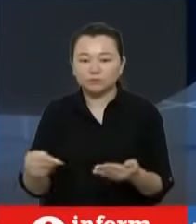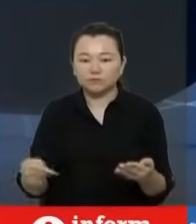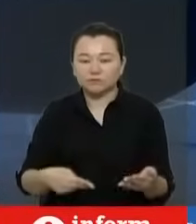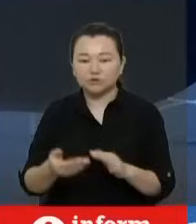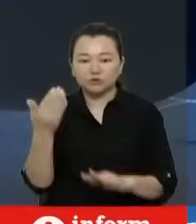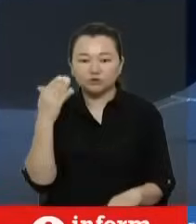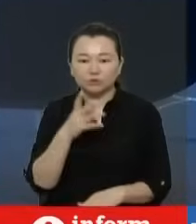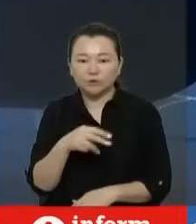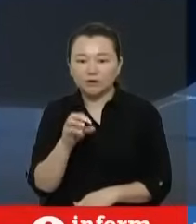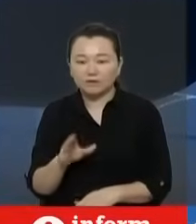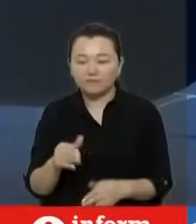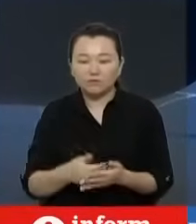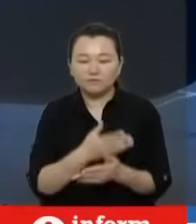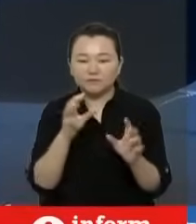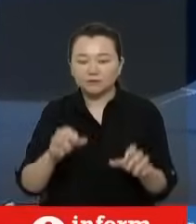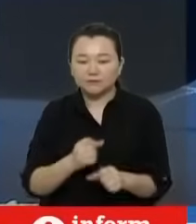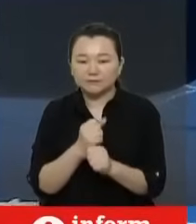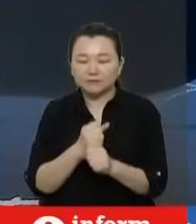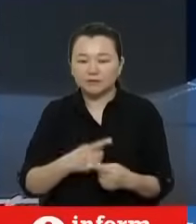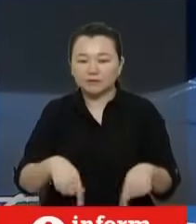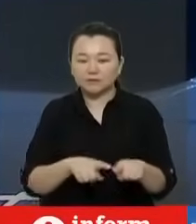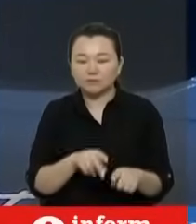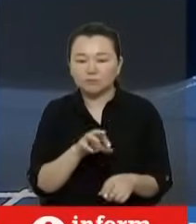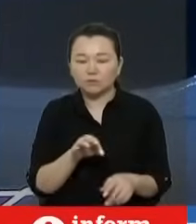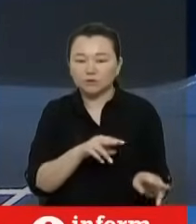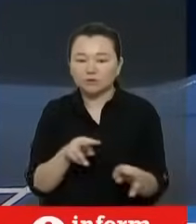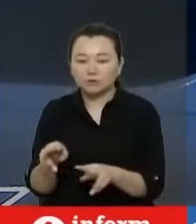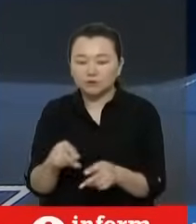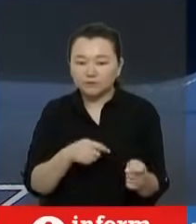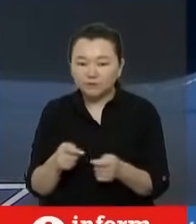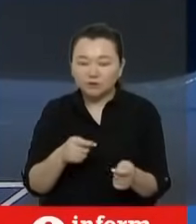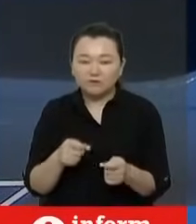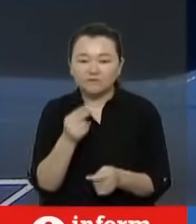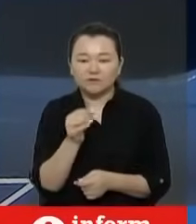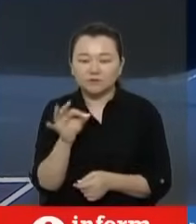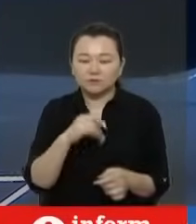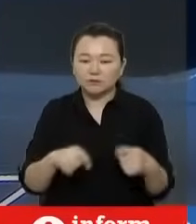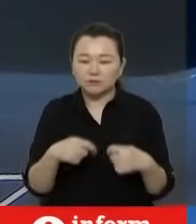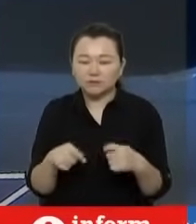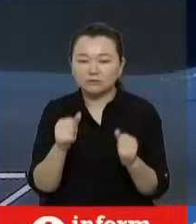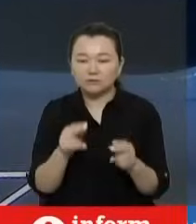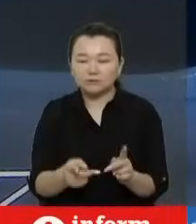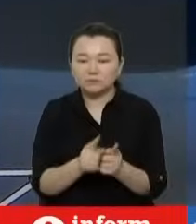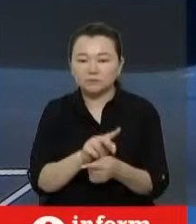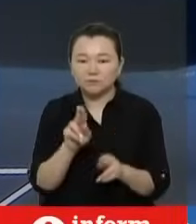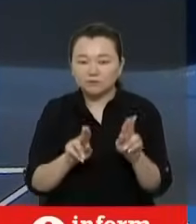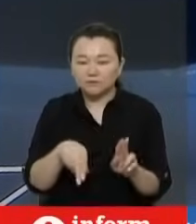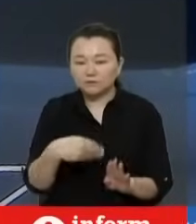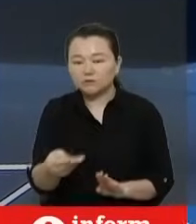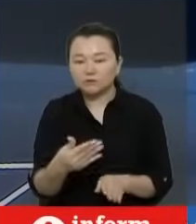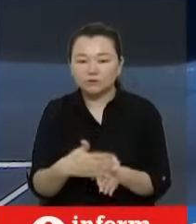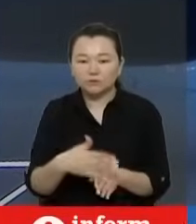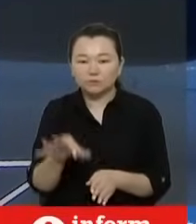Токаев. Новый законопроект разработало агентство по регулированию и развитию финансового рынка. Как изменятся правила выдачи кредитов,